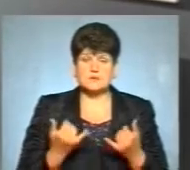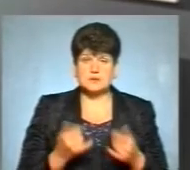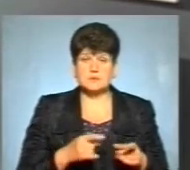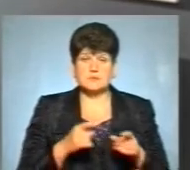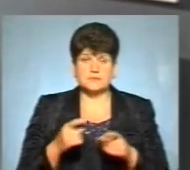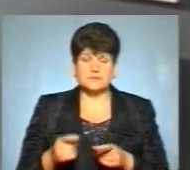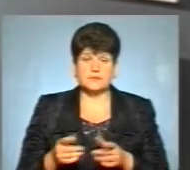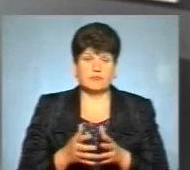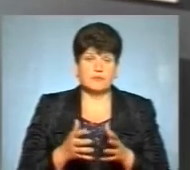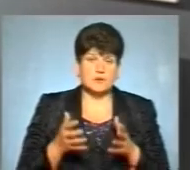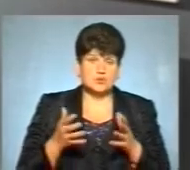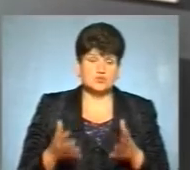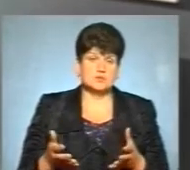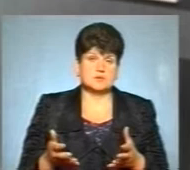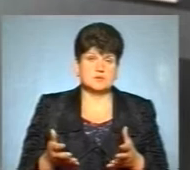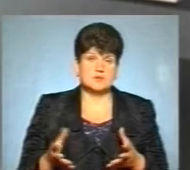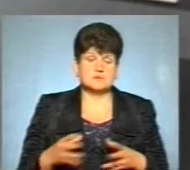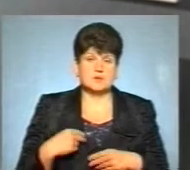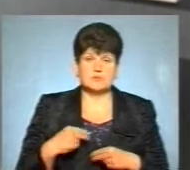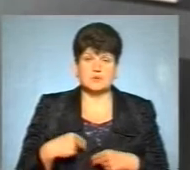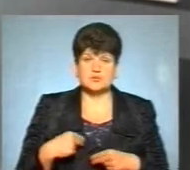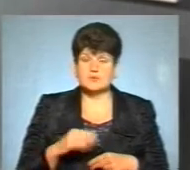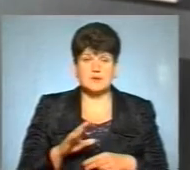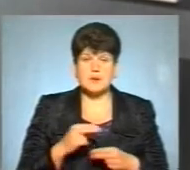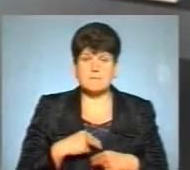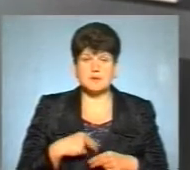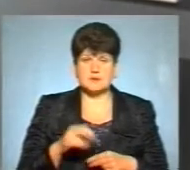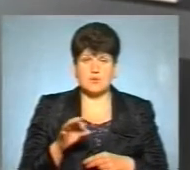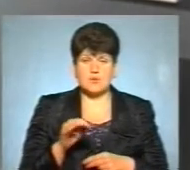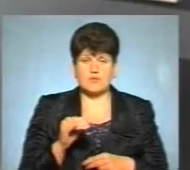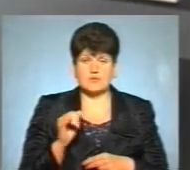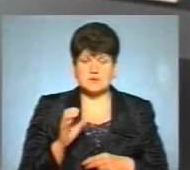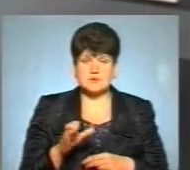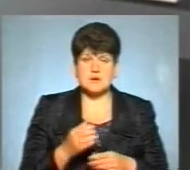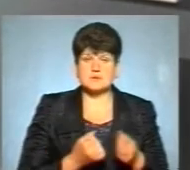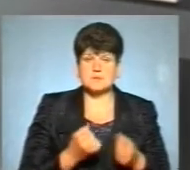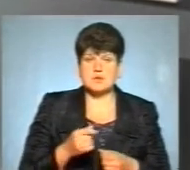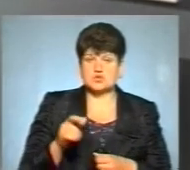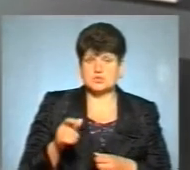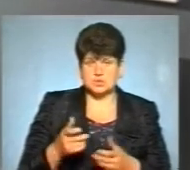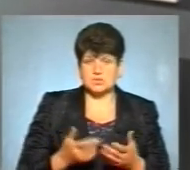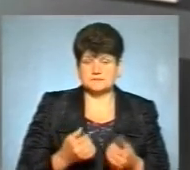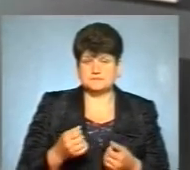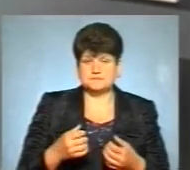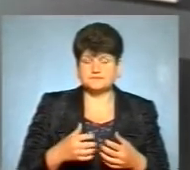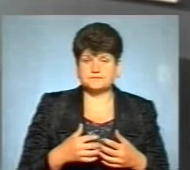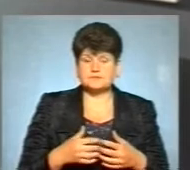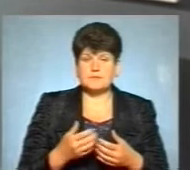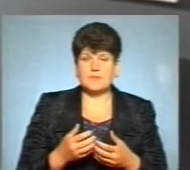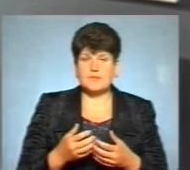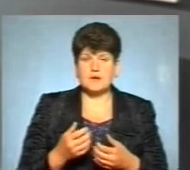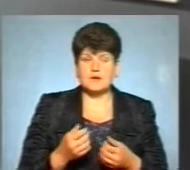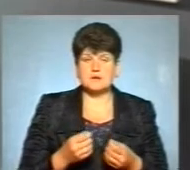і в більшості співпрацюєте не з працівником офісу, а, скажімо, з машиною, так, навіть в сфері обслуговування в